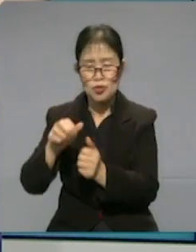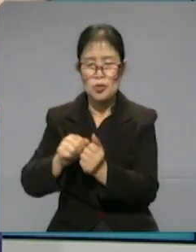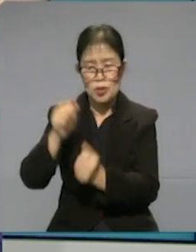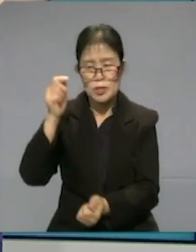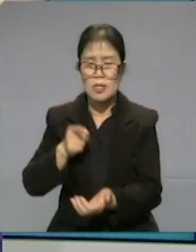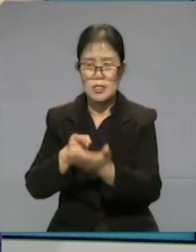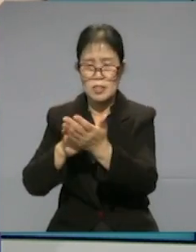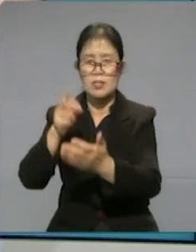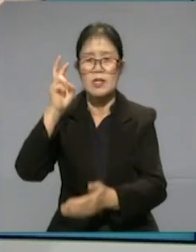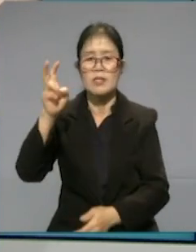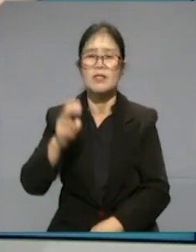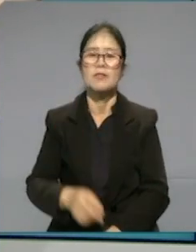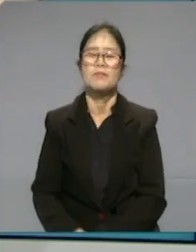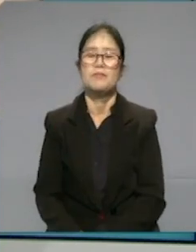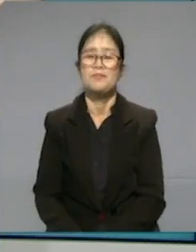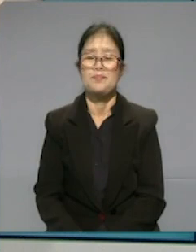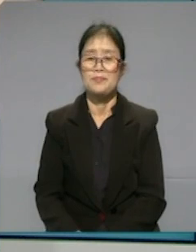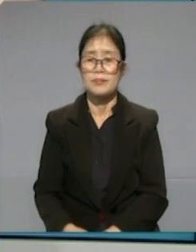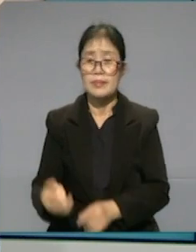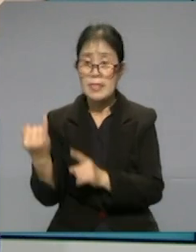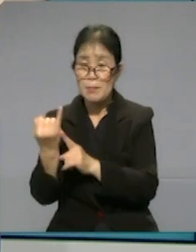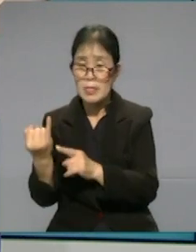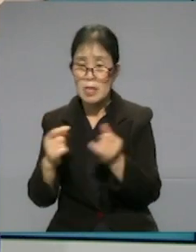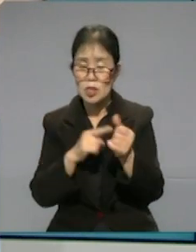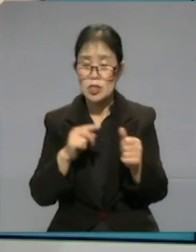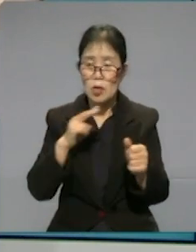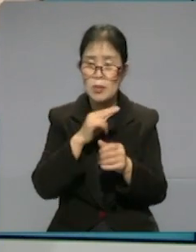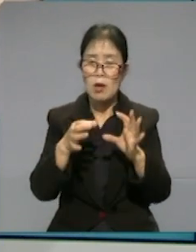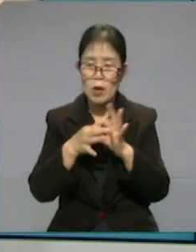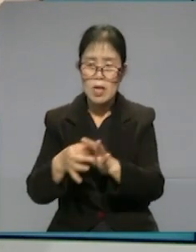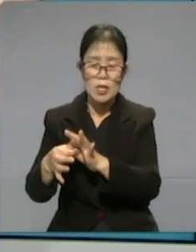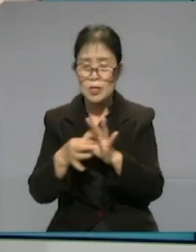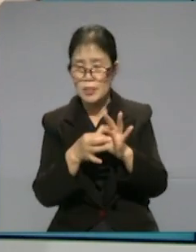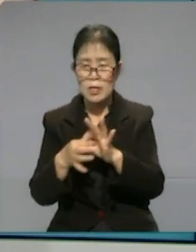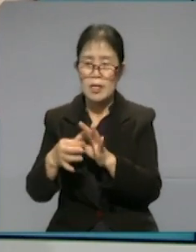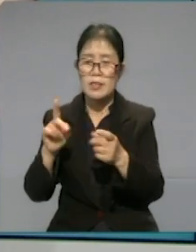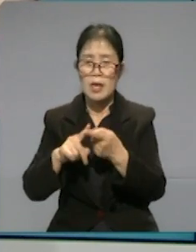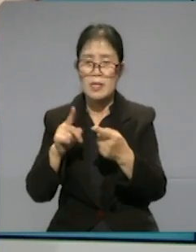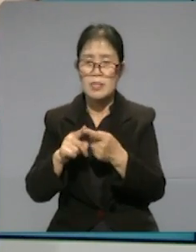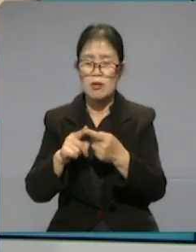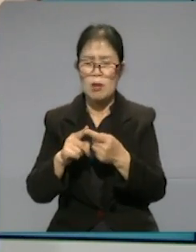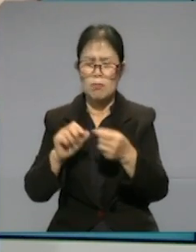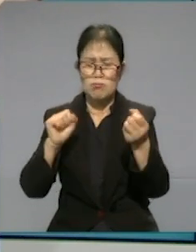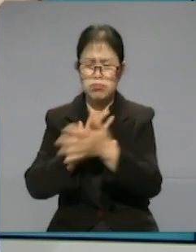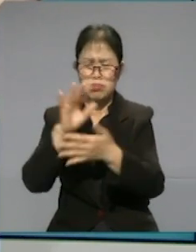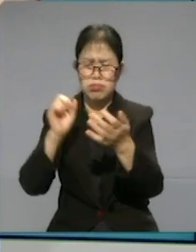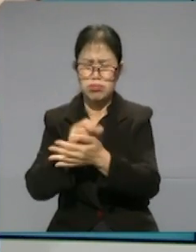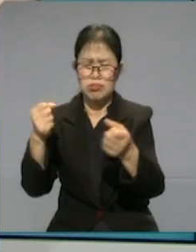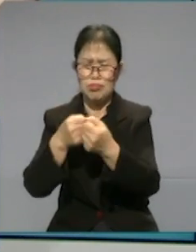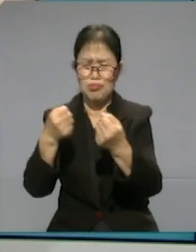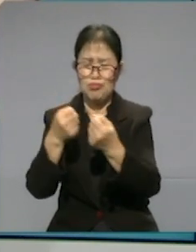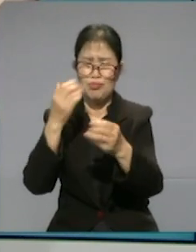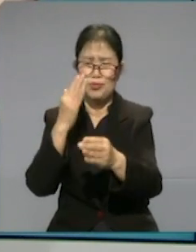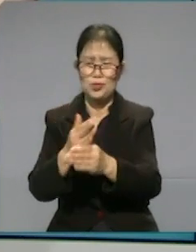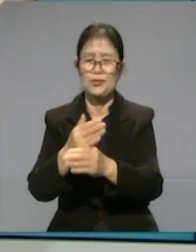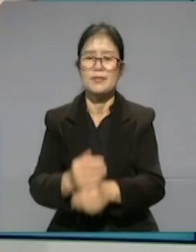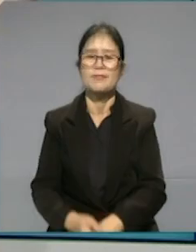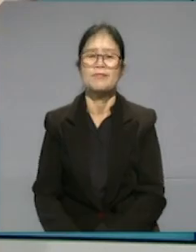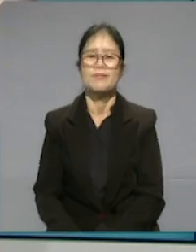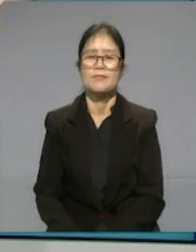신청될 예정입니다 남씨가 전시 혐의와 관련이 있는지를 두고는 진흙탕 싸움이 벌어지고 있습니다